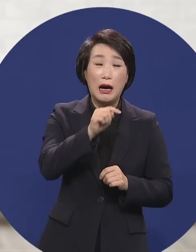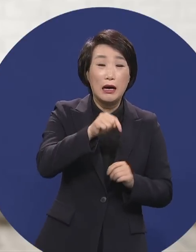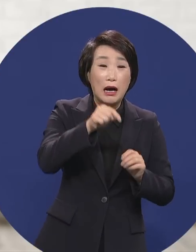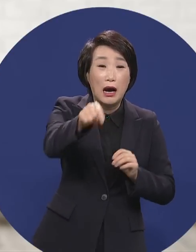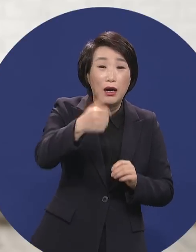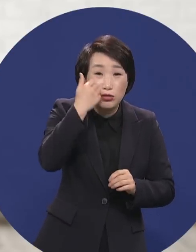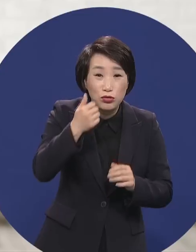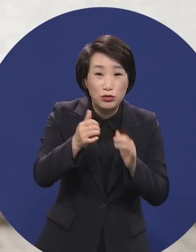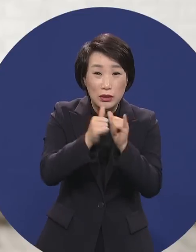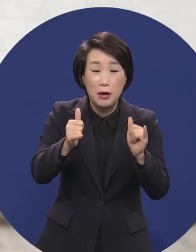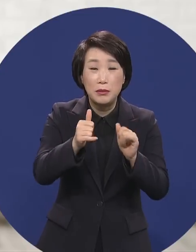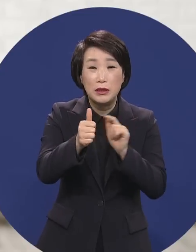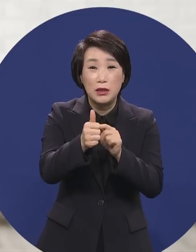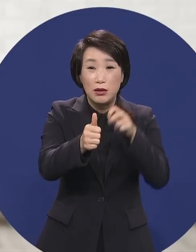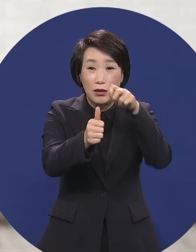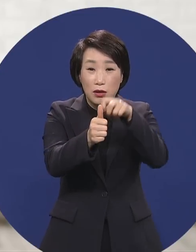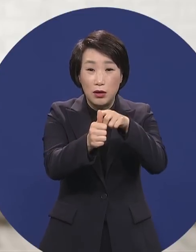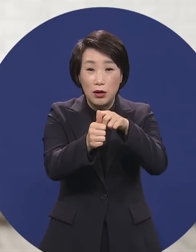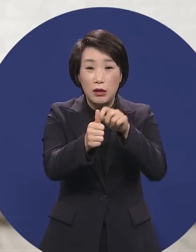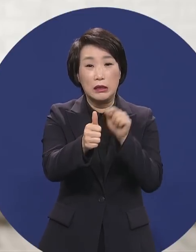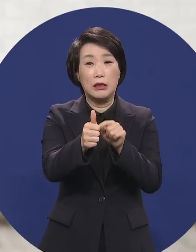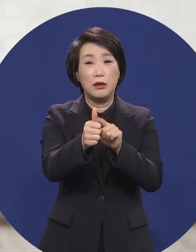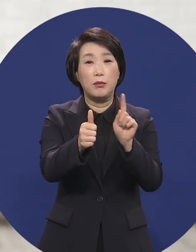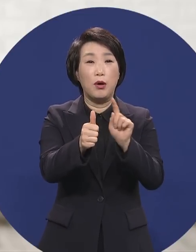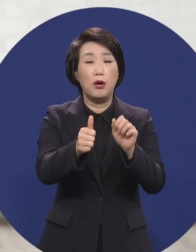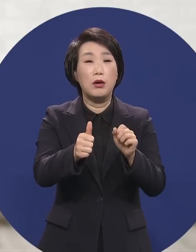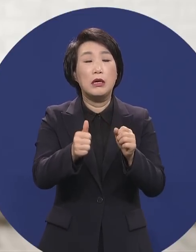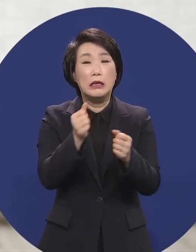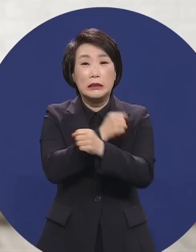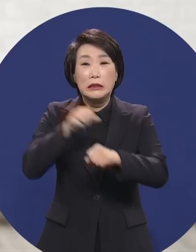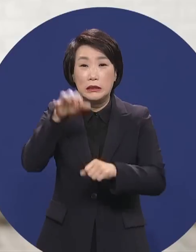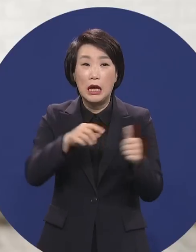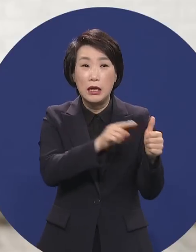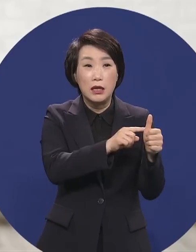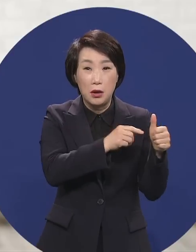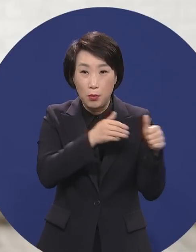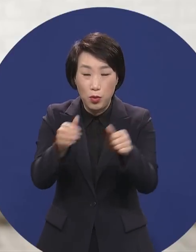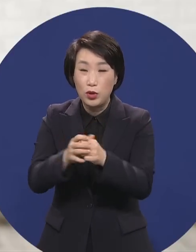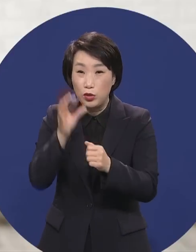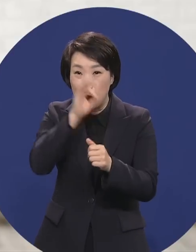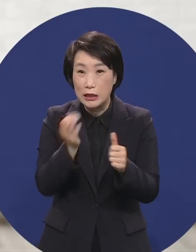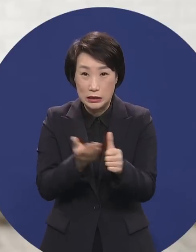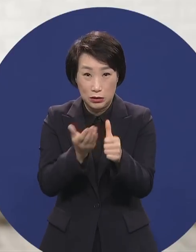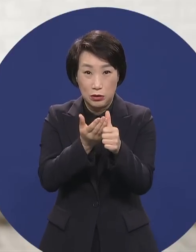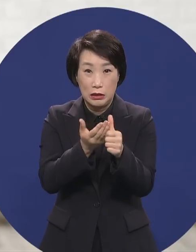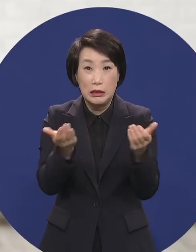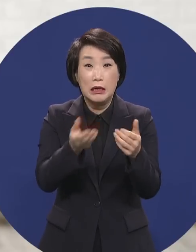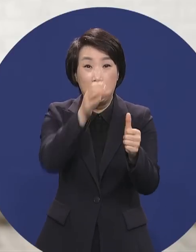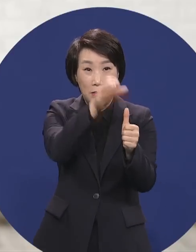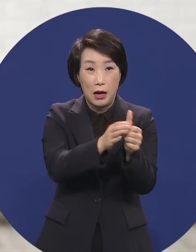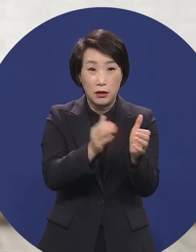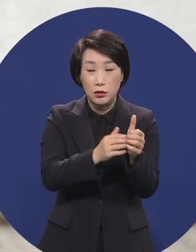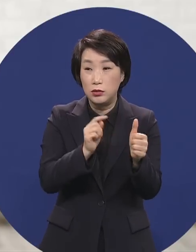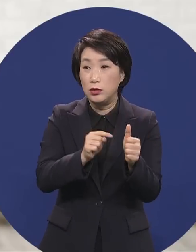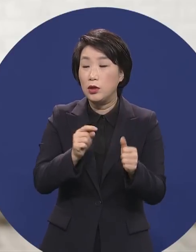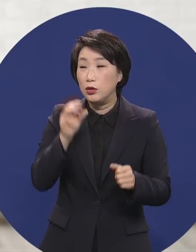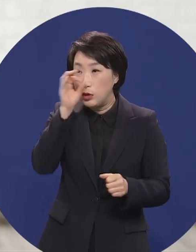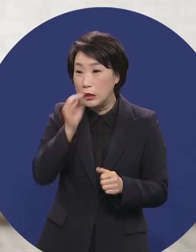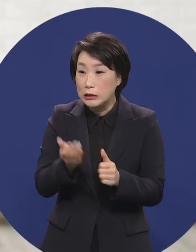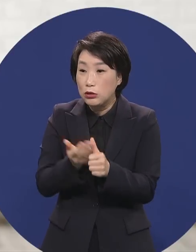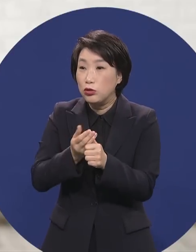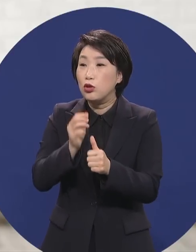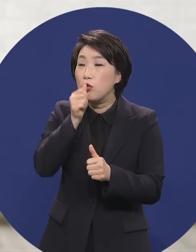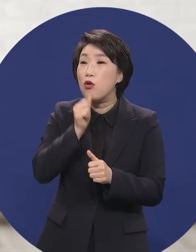백성 중 하나에게 붙여 사니 그가 저를 들로 보내어 돼지를 치게 하였는데 저가 돼지 먹는 쥐염 열매로 배를